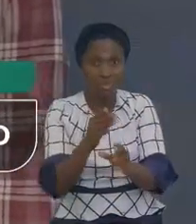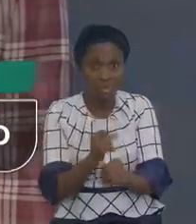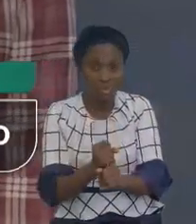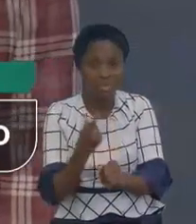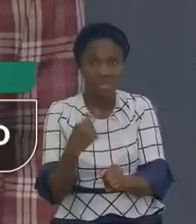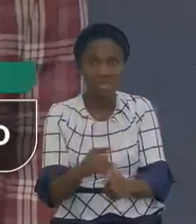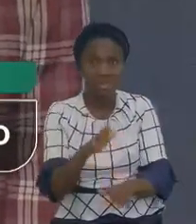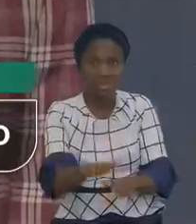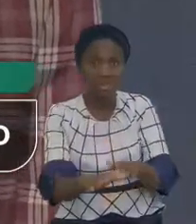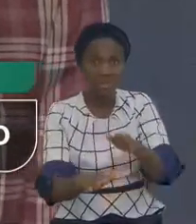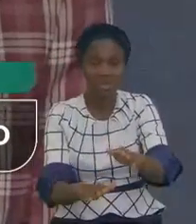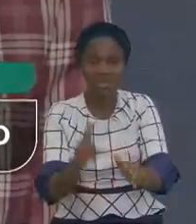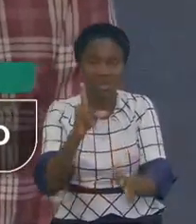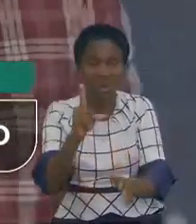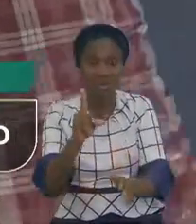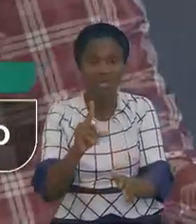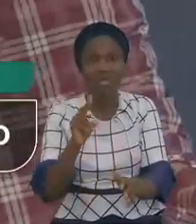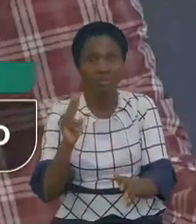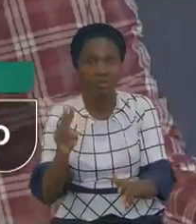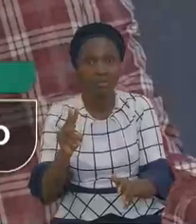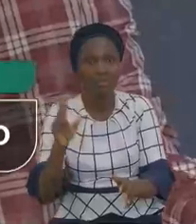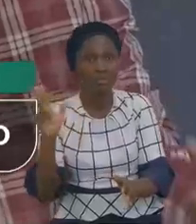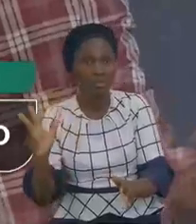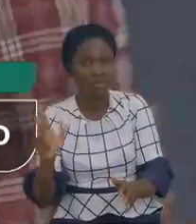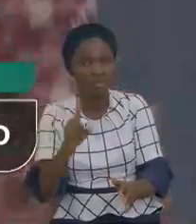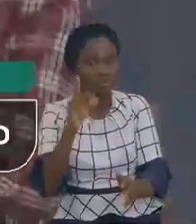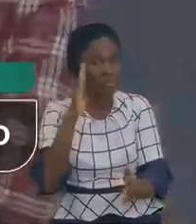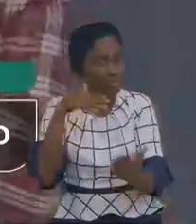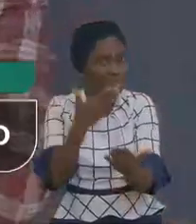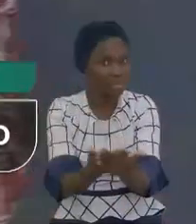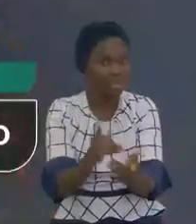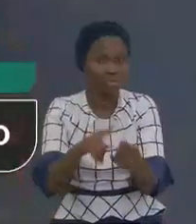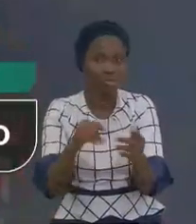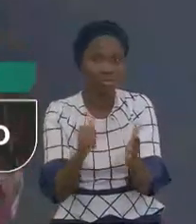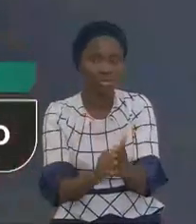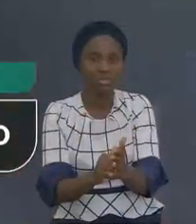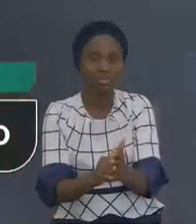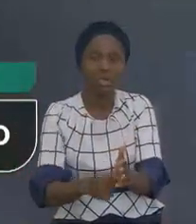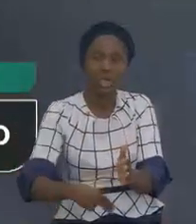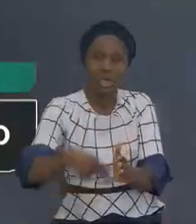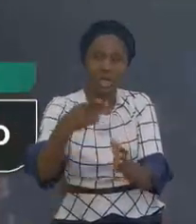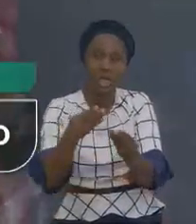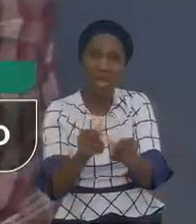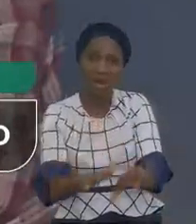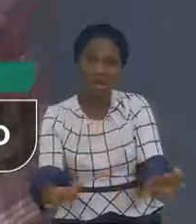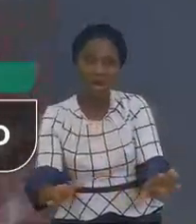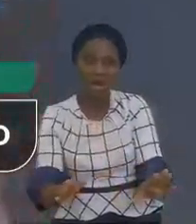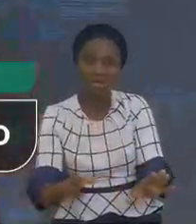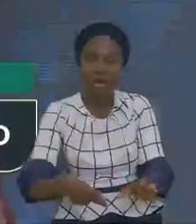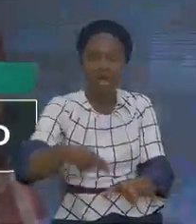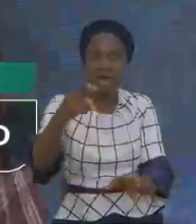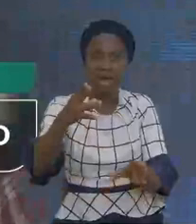nous atteindrons la terre plus haute, la possession élevée, le lieu élevé, ce que Dieu nous